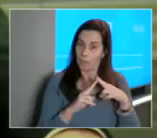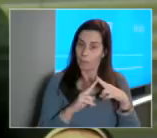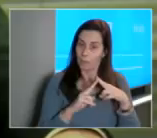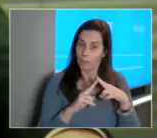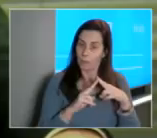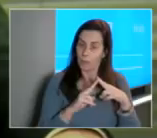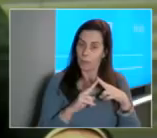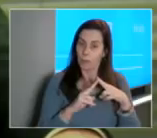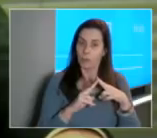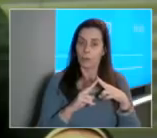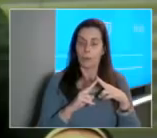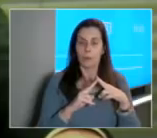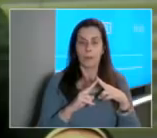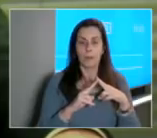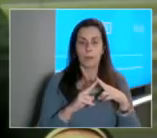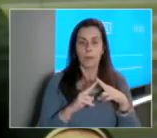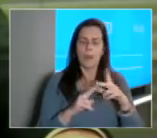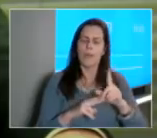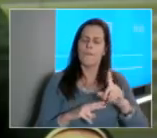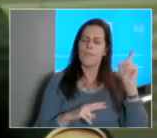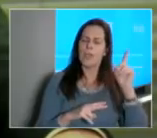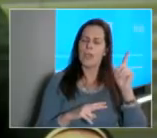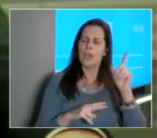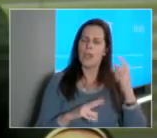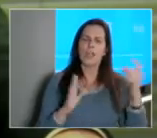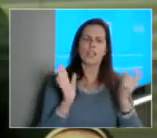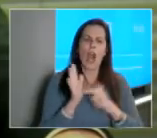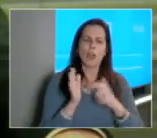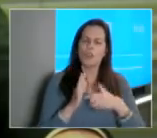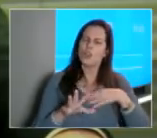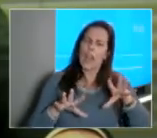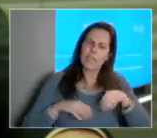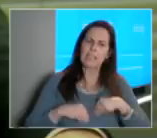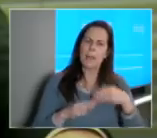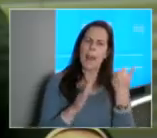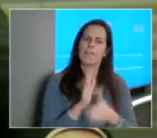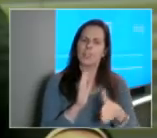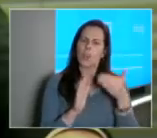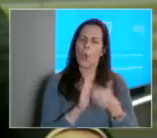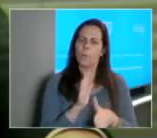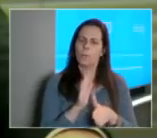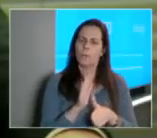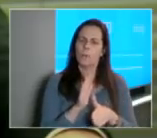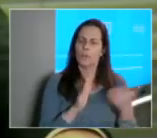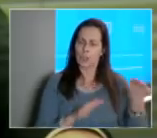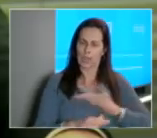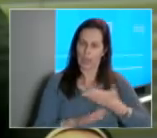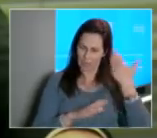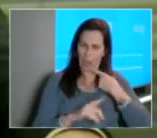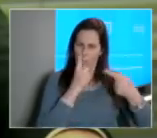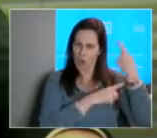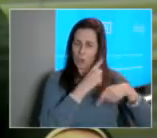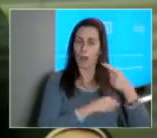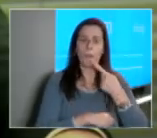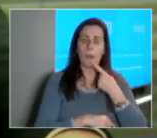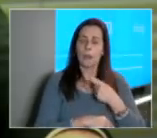בבירה אירופית, והיא דרשה ממני שאסכים לוויתורים שהיא התוותה לי, והיא